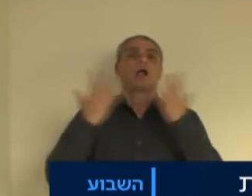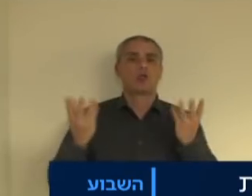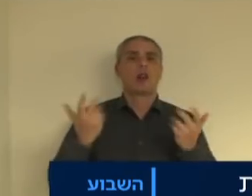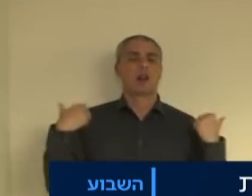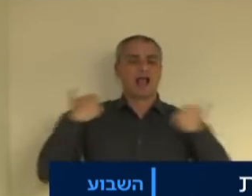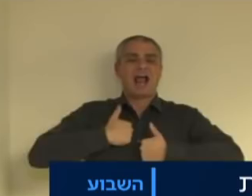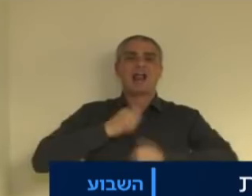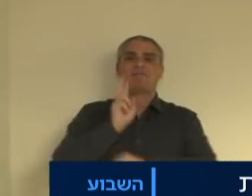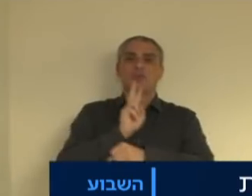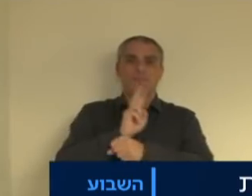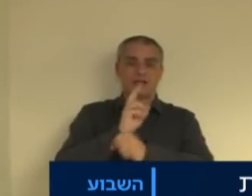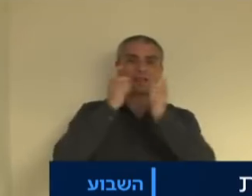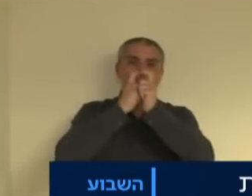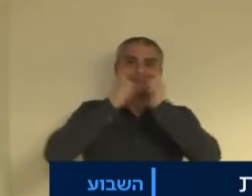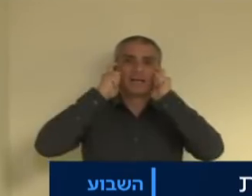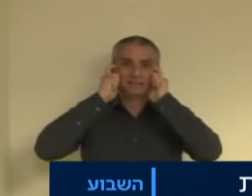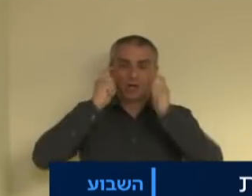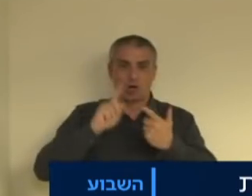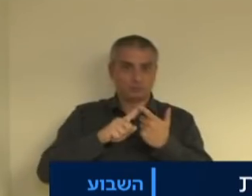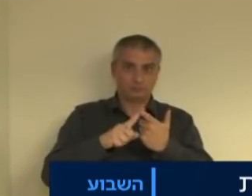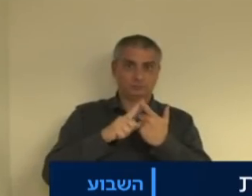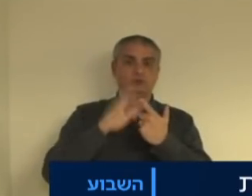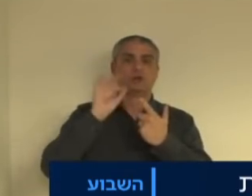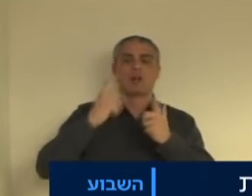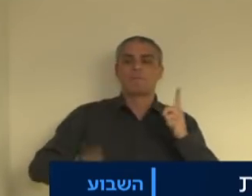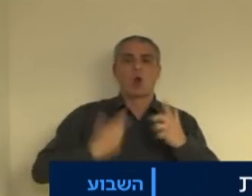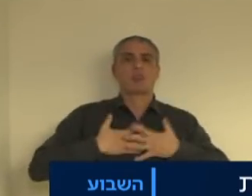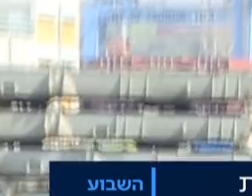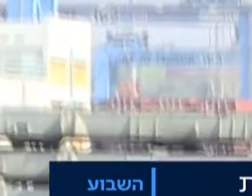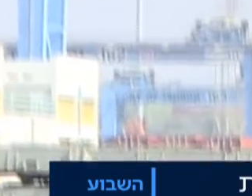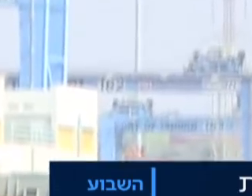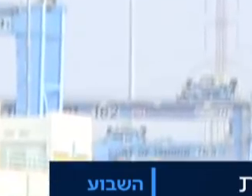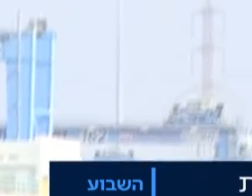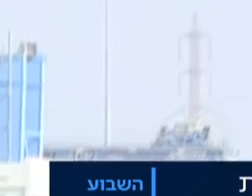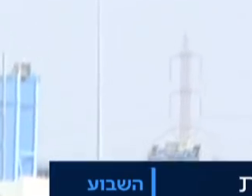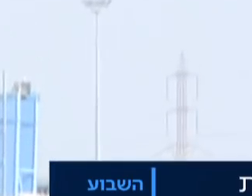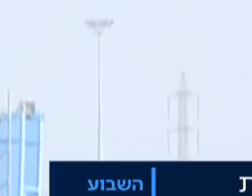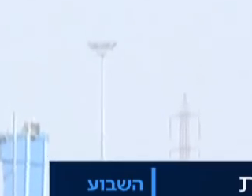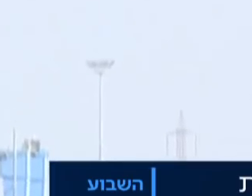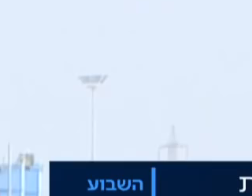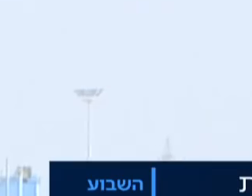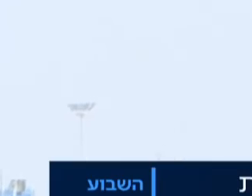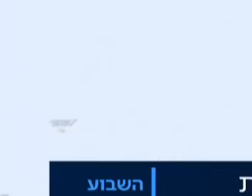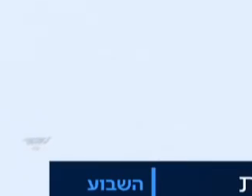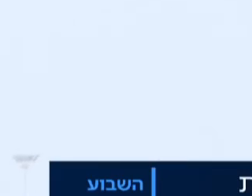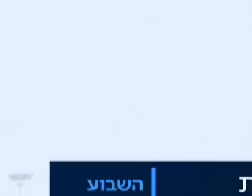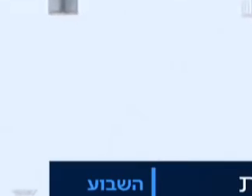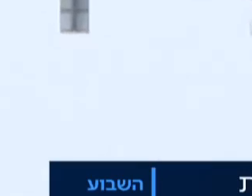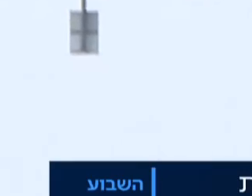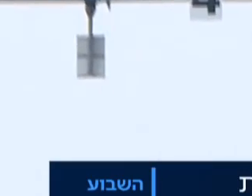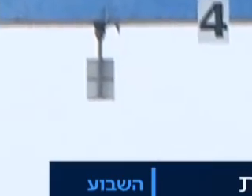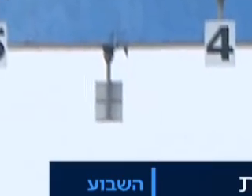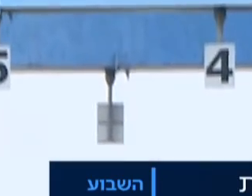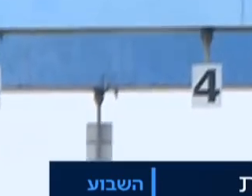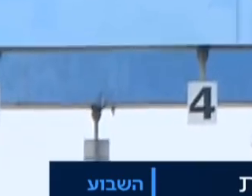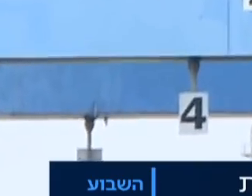של חליפות מגן, של מסכות פנים, של מכונות הנשמה. מדינת ישראל מפעילה את כל